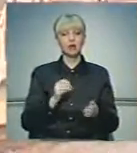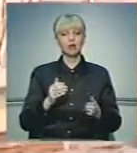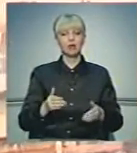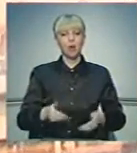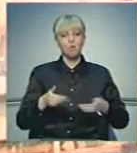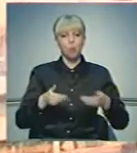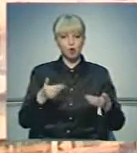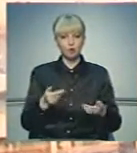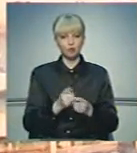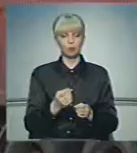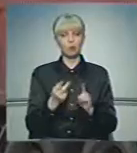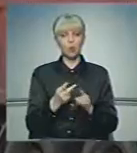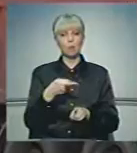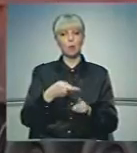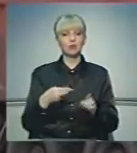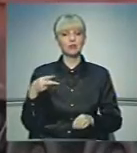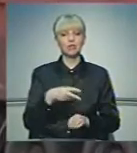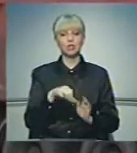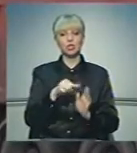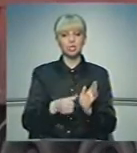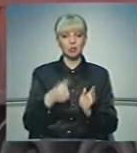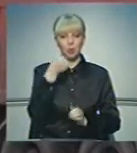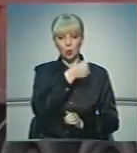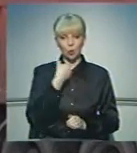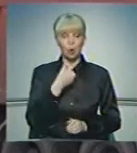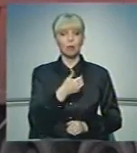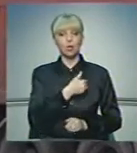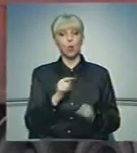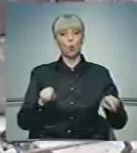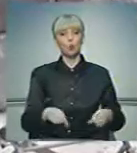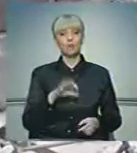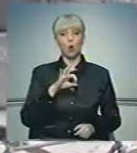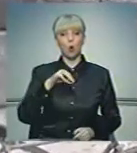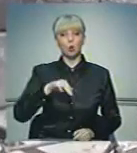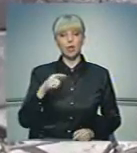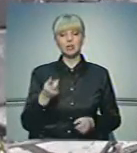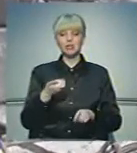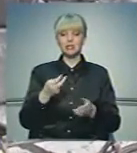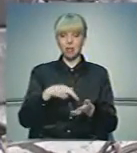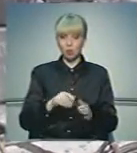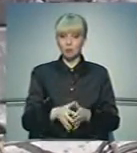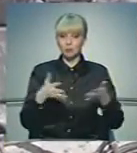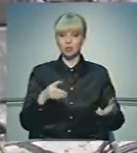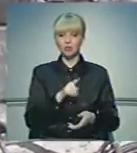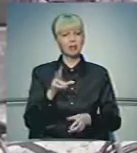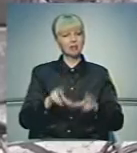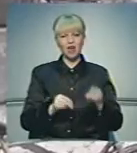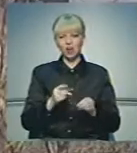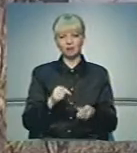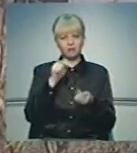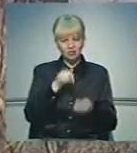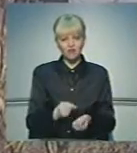поштовхом до того, аби у другій половині 2016 року бажаючих утворити ОТГ стало більше. Хоча і тих, хто не вважає